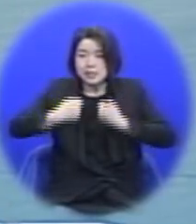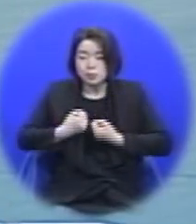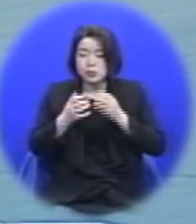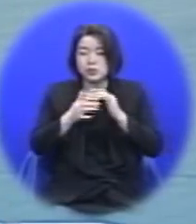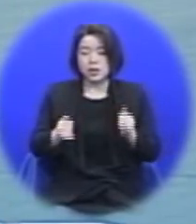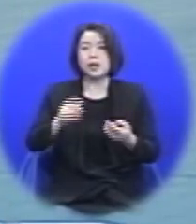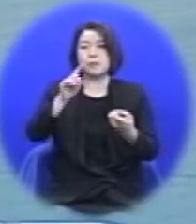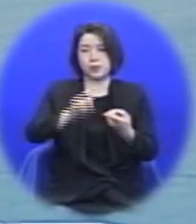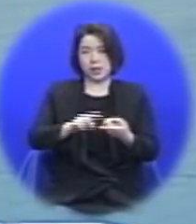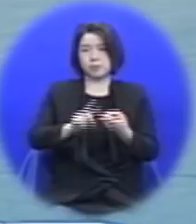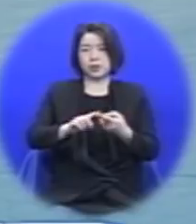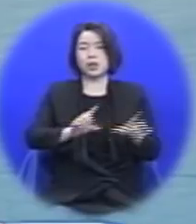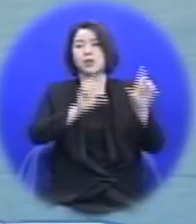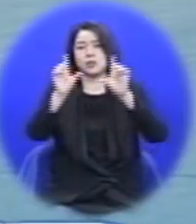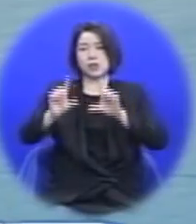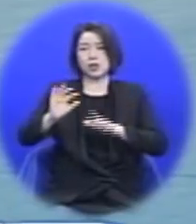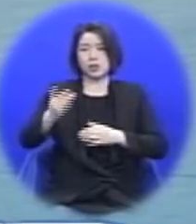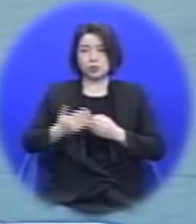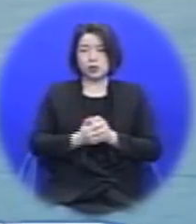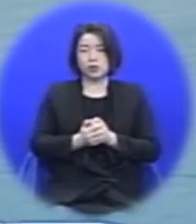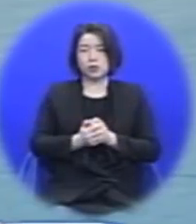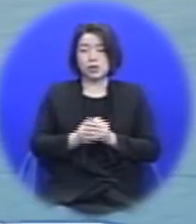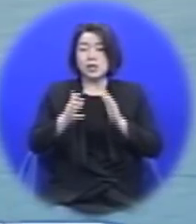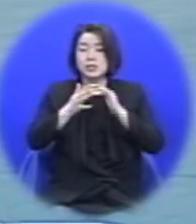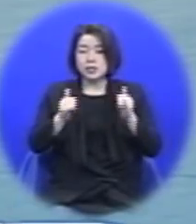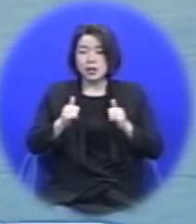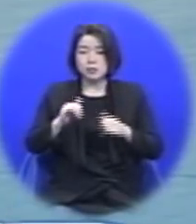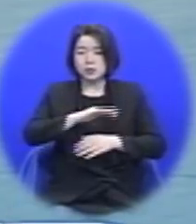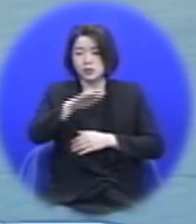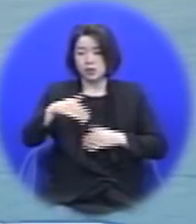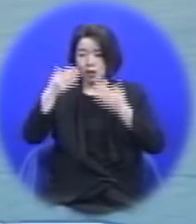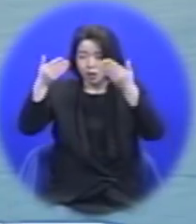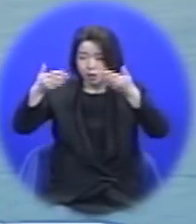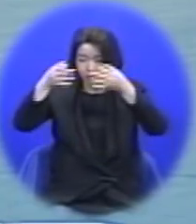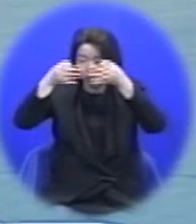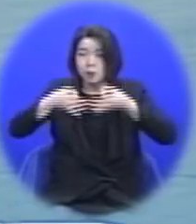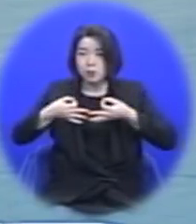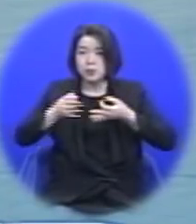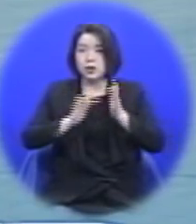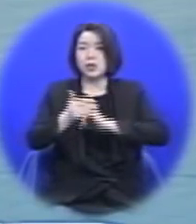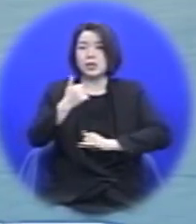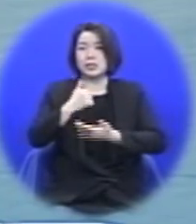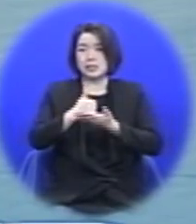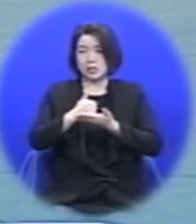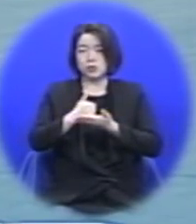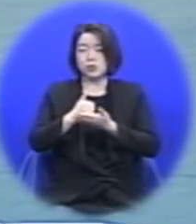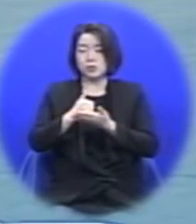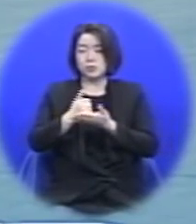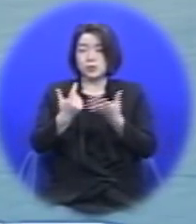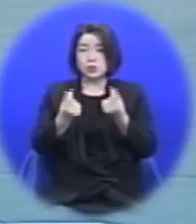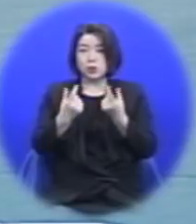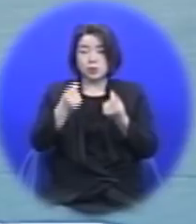하는 거잖아요. 사람들은 다 나를 보면 예수님 보는 것 같이 하는데